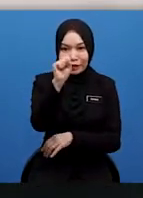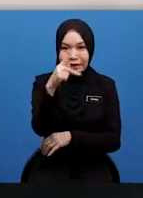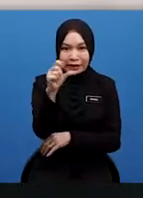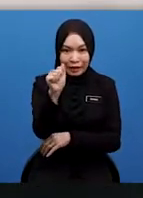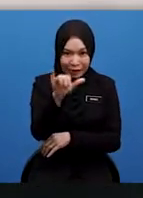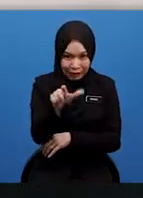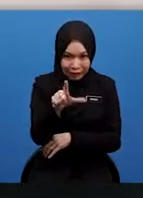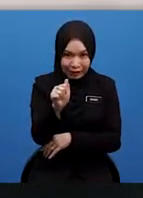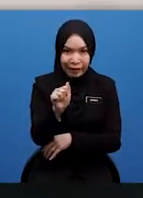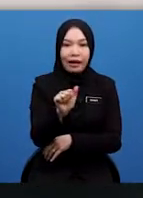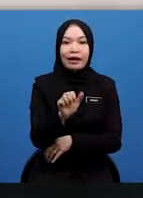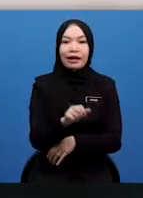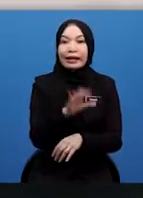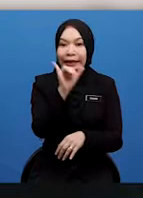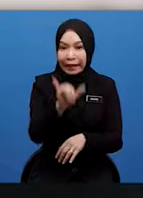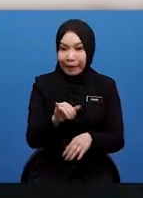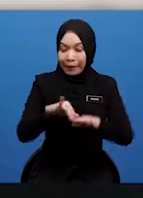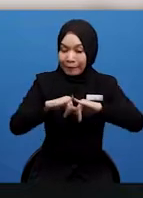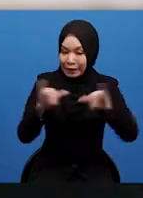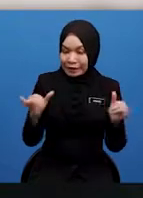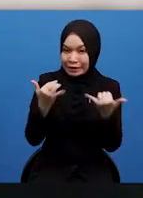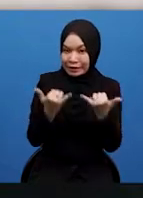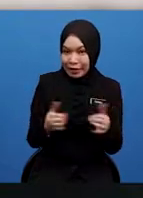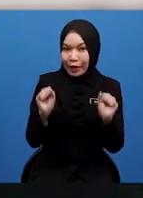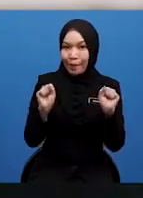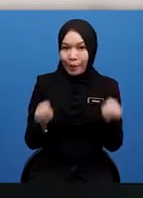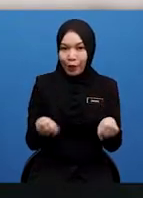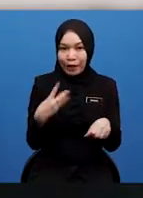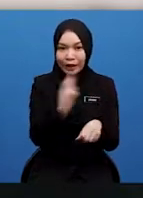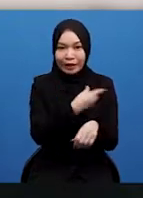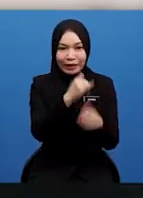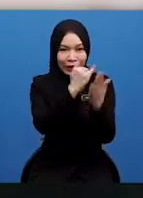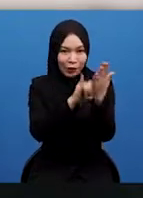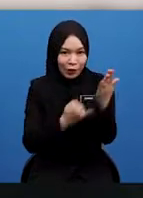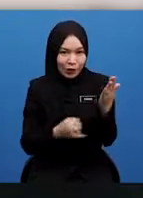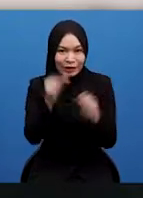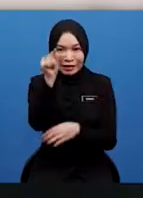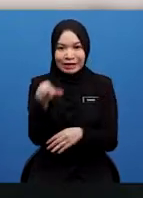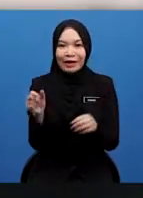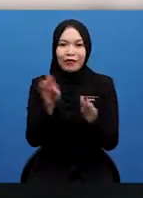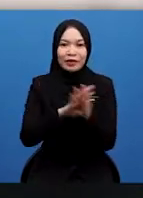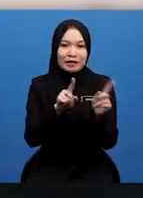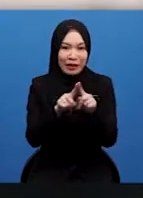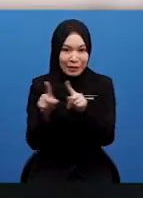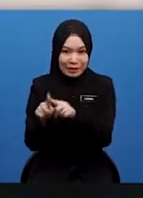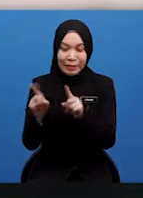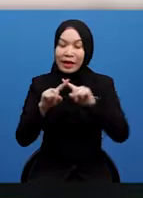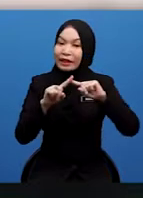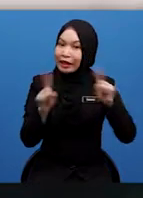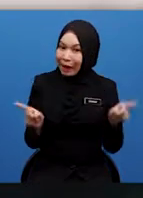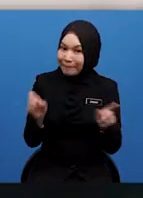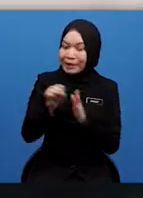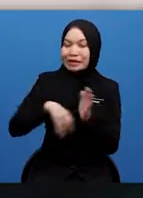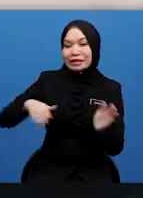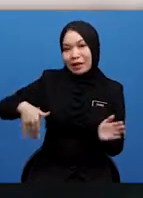Sekarang, bolehlah kita mula melukis graf ini bersama-sama. Tapi,